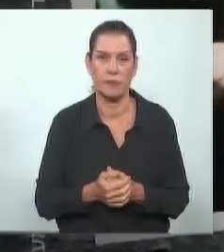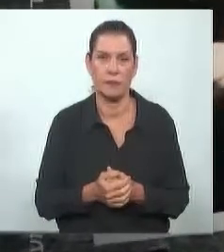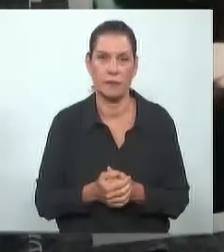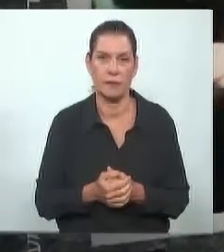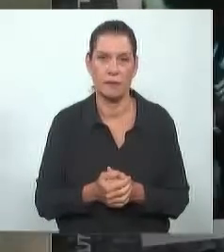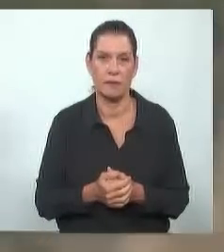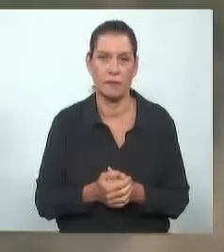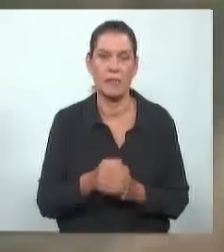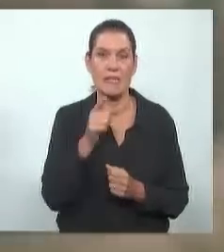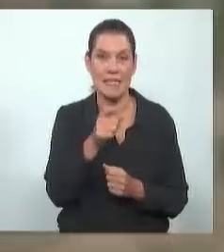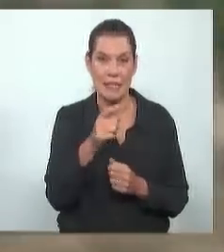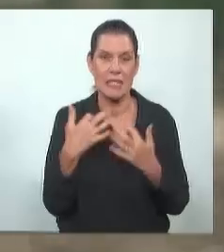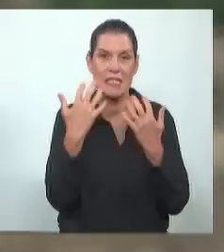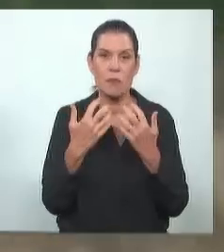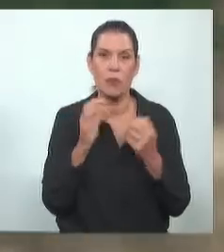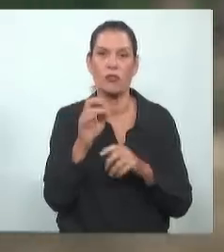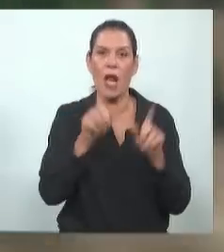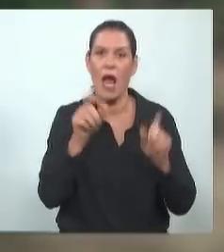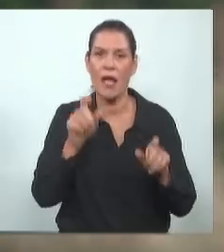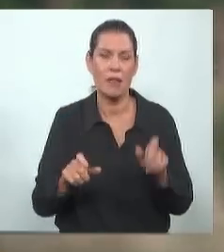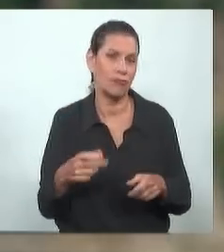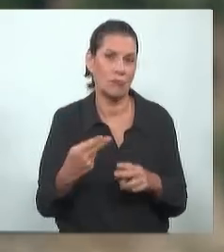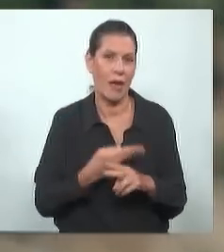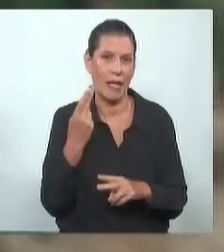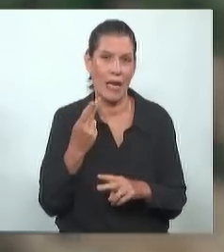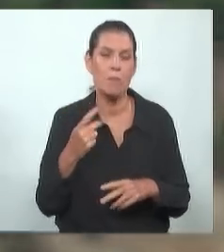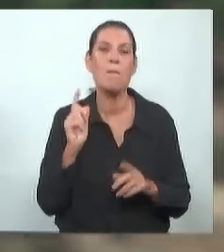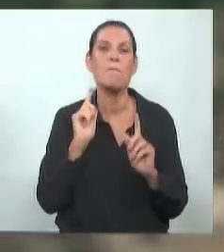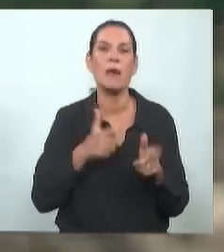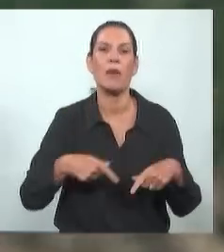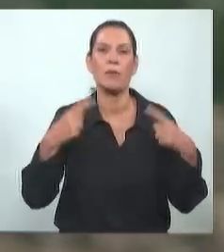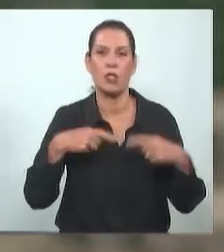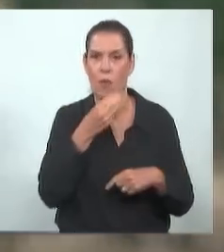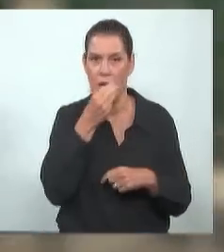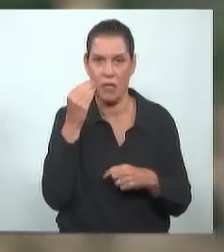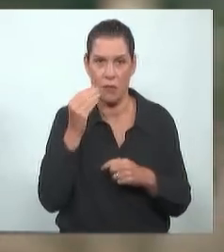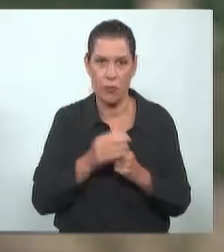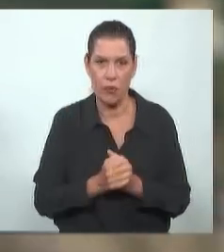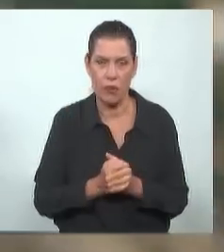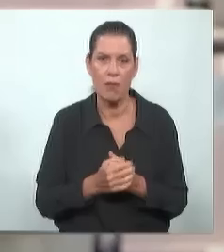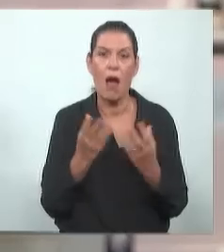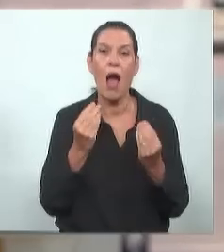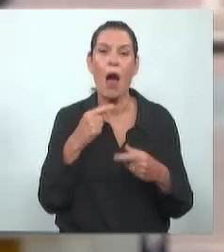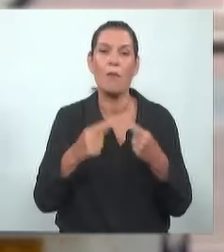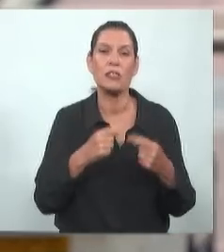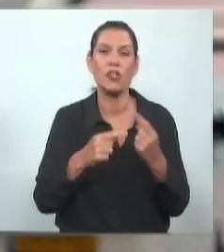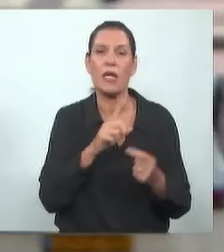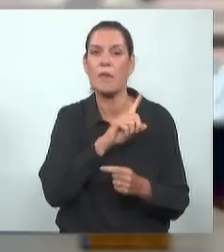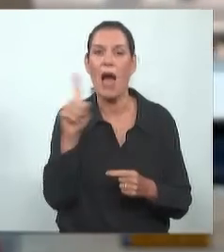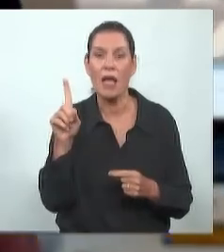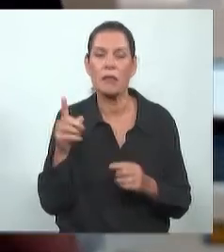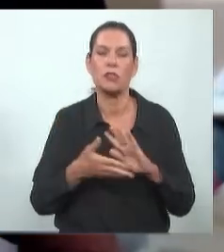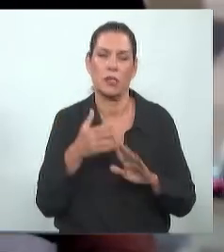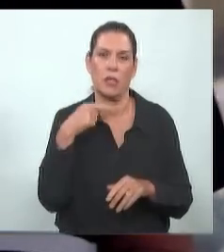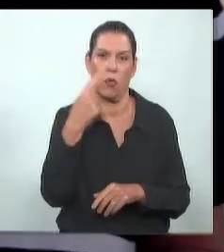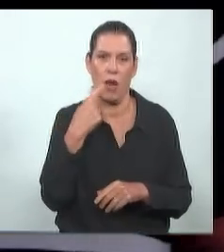זהו סיפורם של האנשים הפשוטים במלחמת יום הכיפורים. לקח להם שנים לדבר, ועכשיו הם ייקחו אותנו לתוך